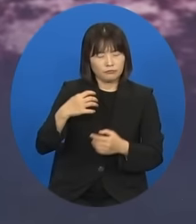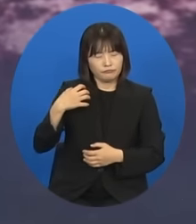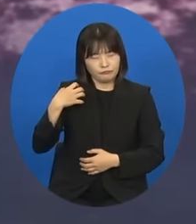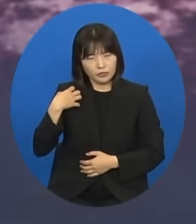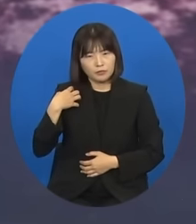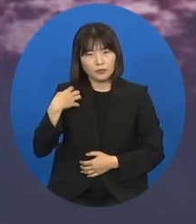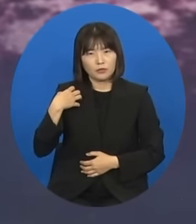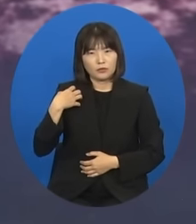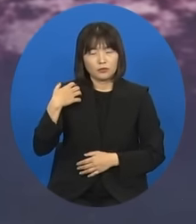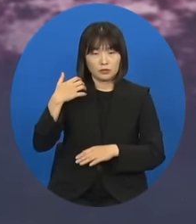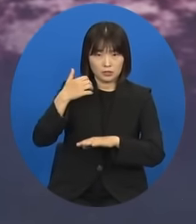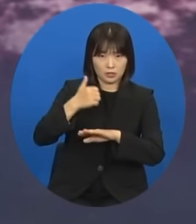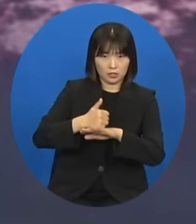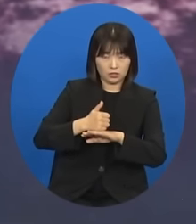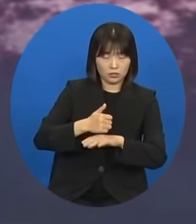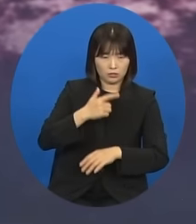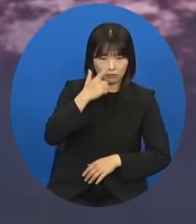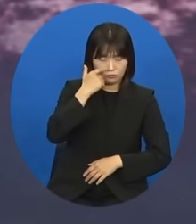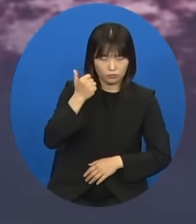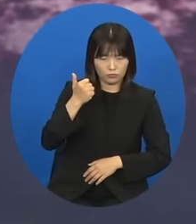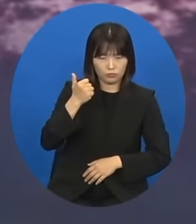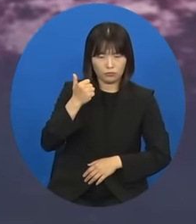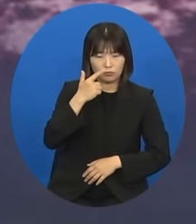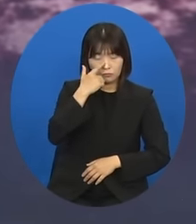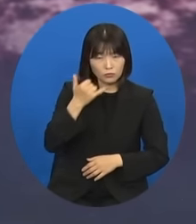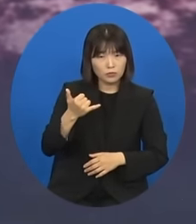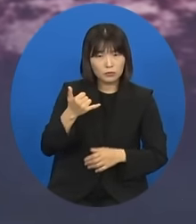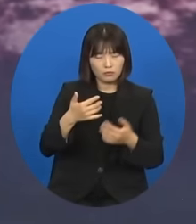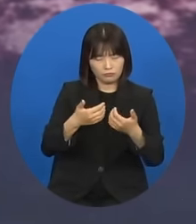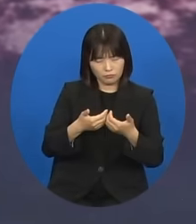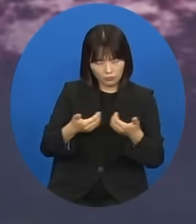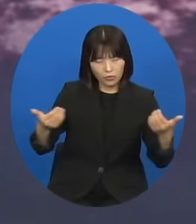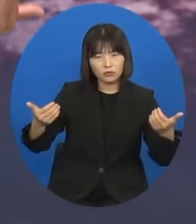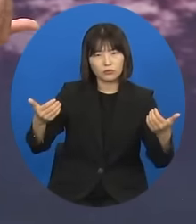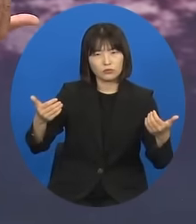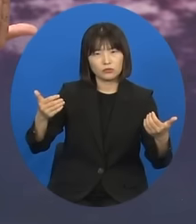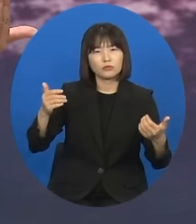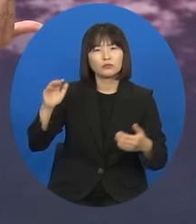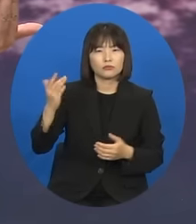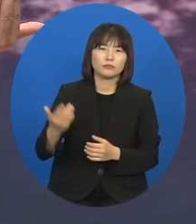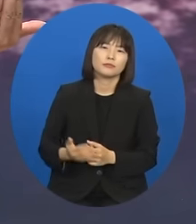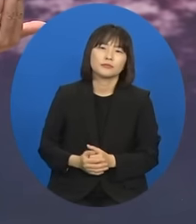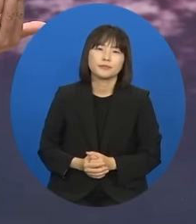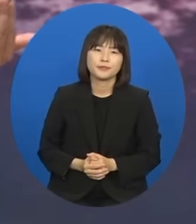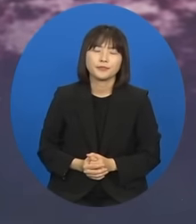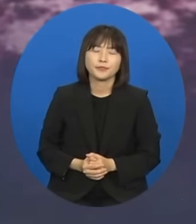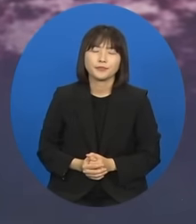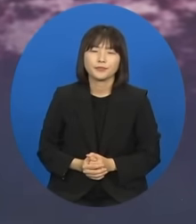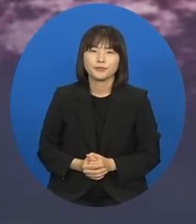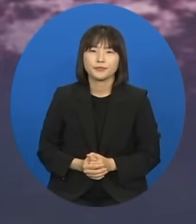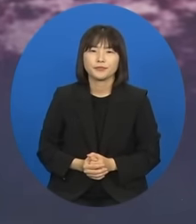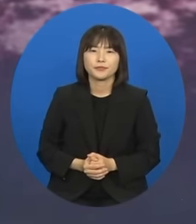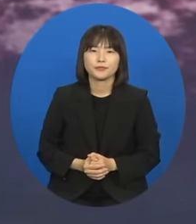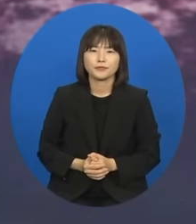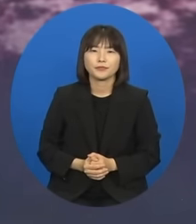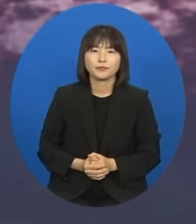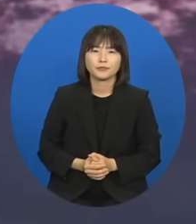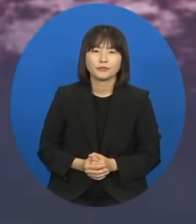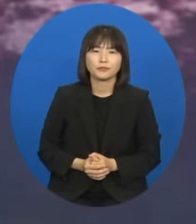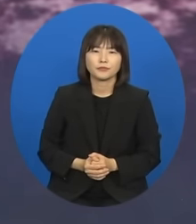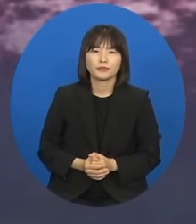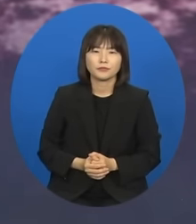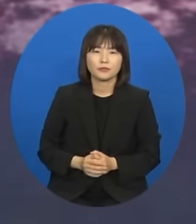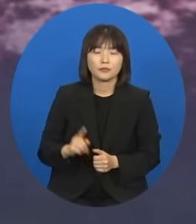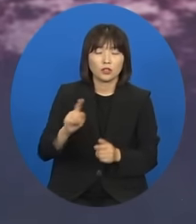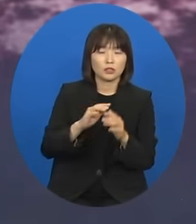나중에는 부모님과 멀어지게 되는 일이 발생을 하게 됩니다 어떤 분이 너무